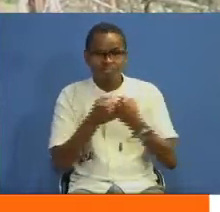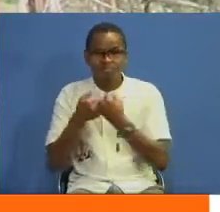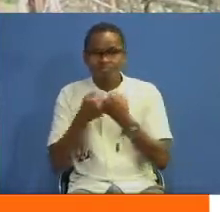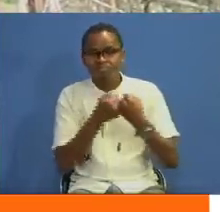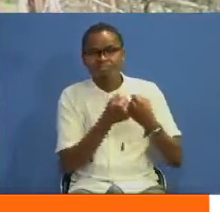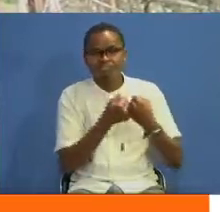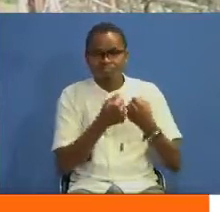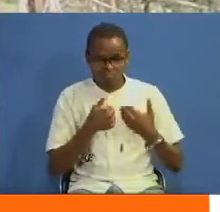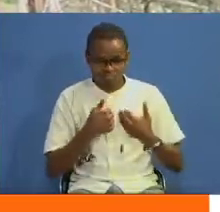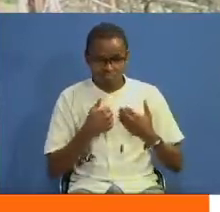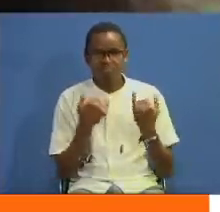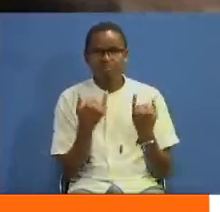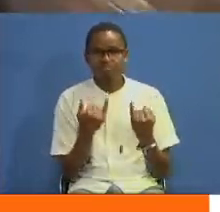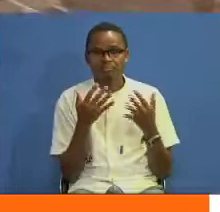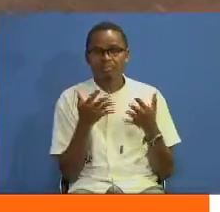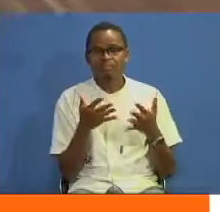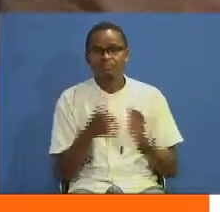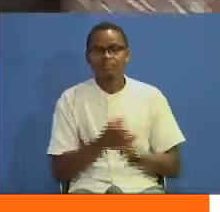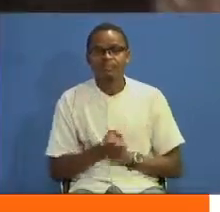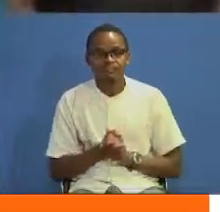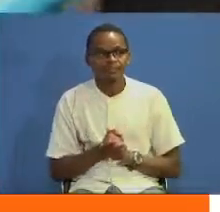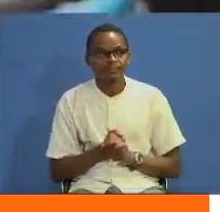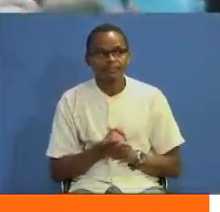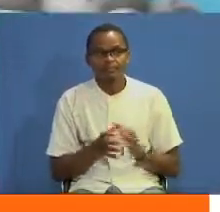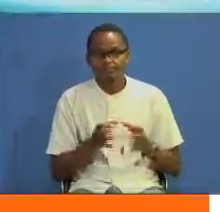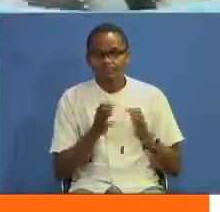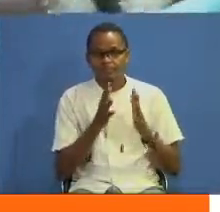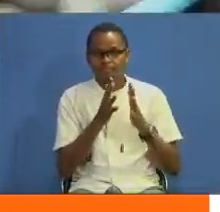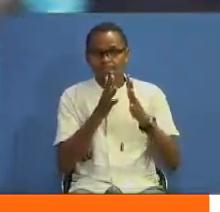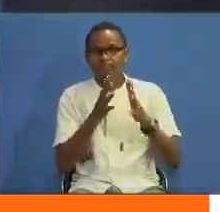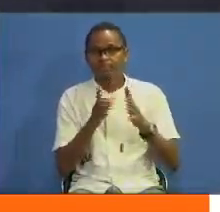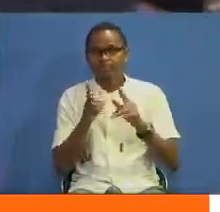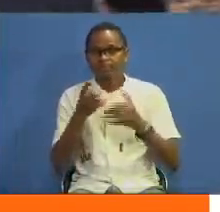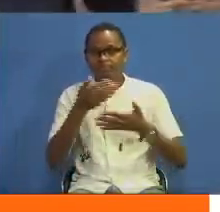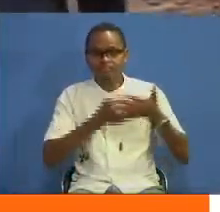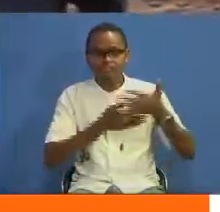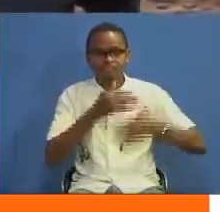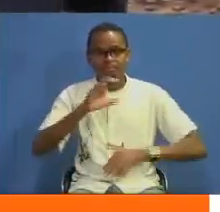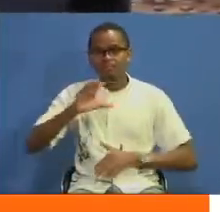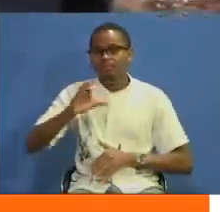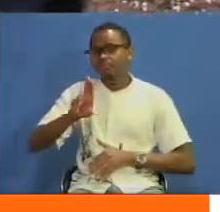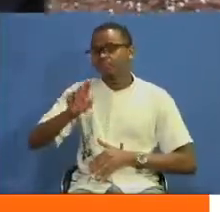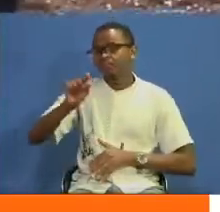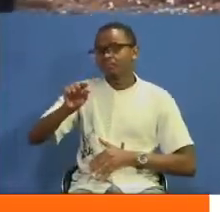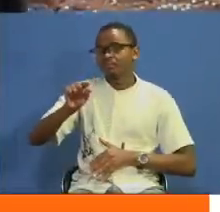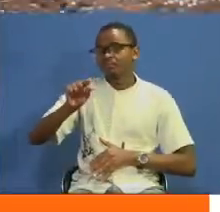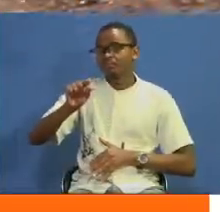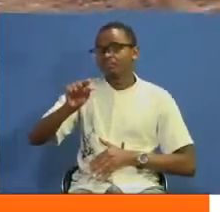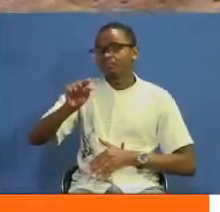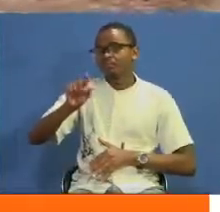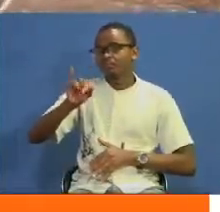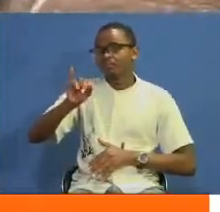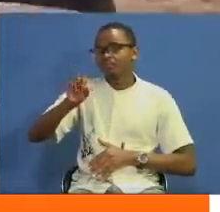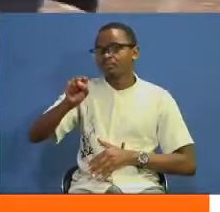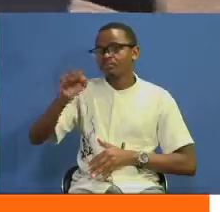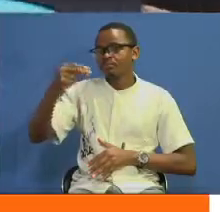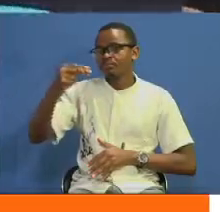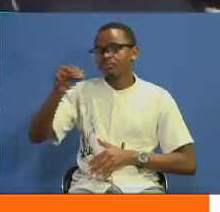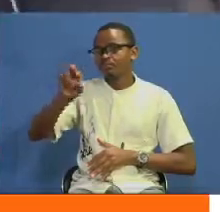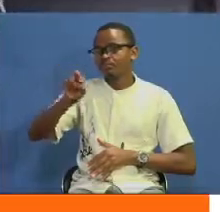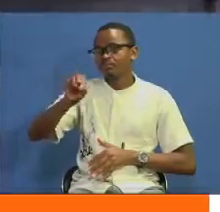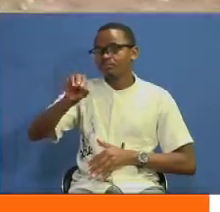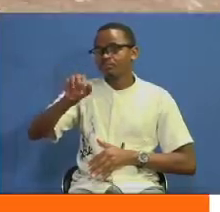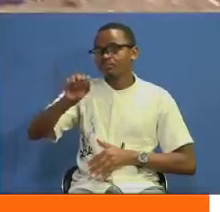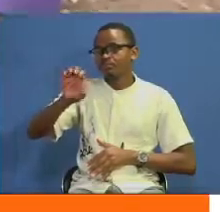challenge yetu tuko naye sasa kwa hii. Afisa wa kilimo biashara wa kaunti ya Uasin Gishu, Ishmael Ashioya, anasema